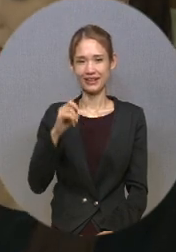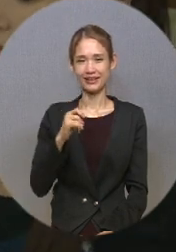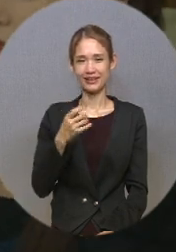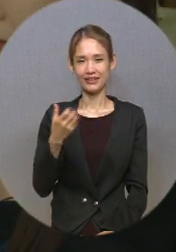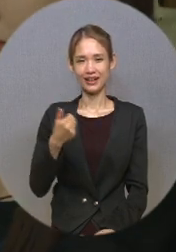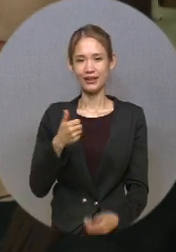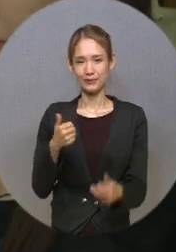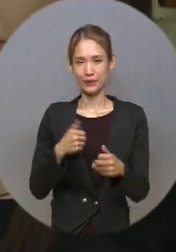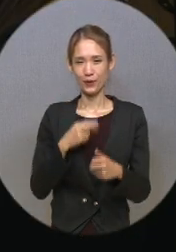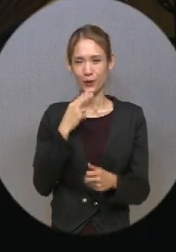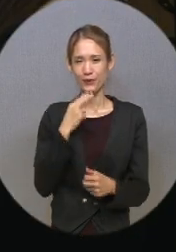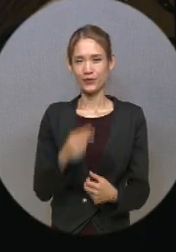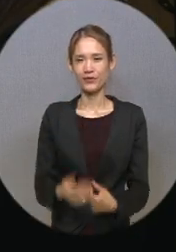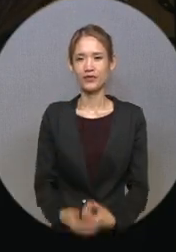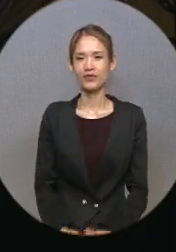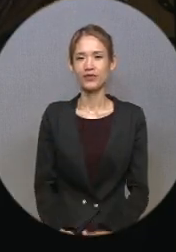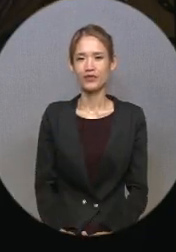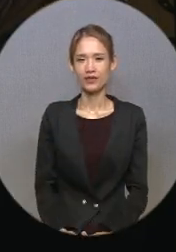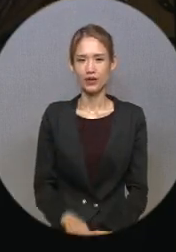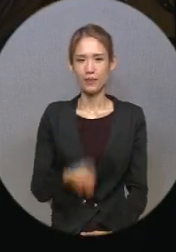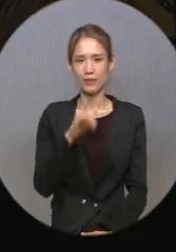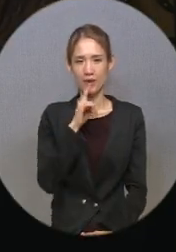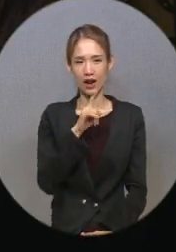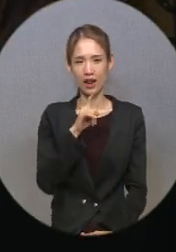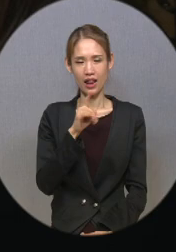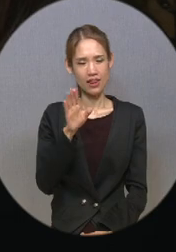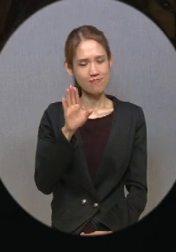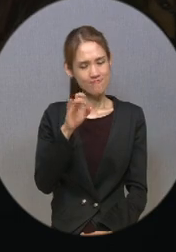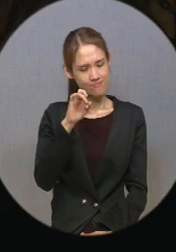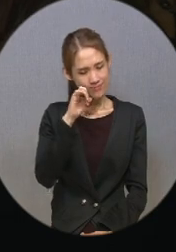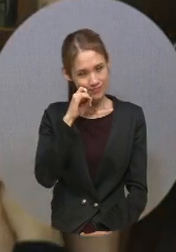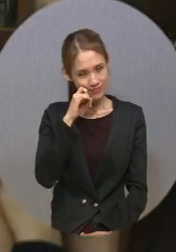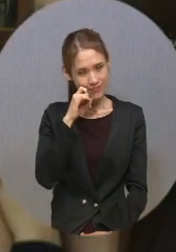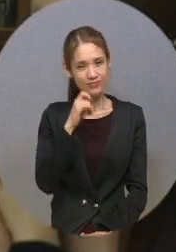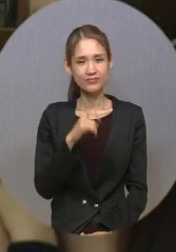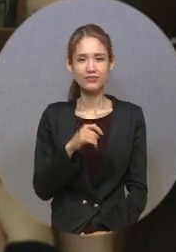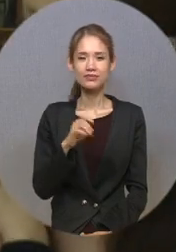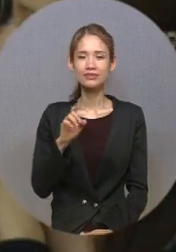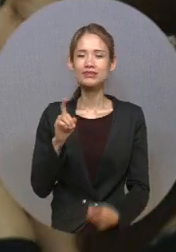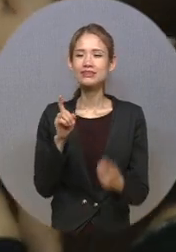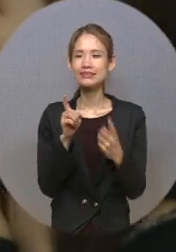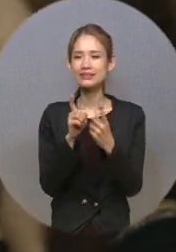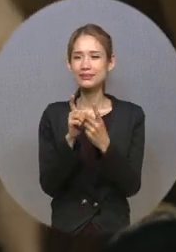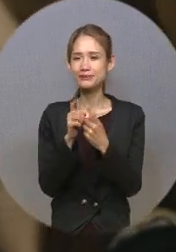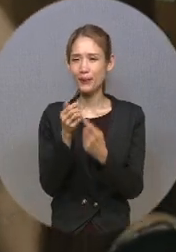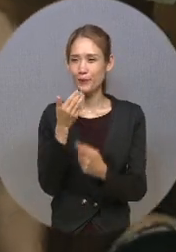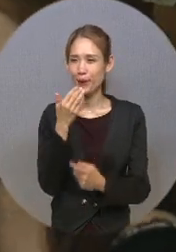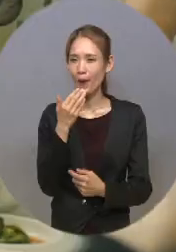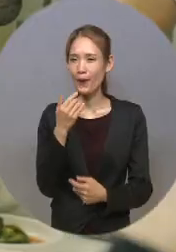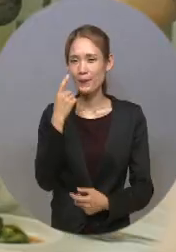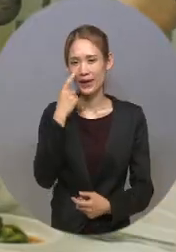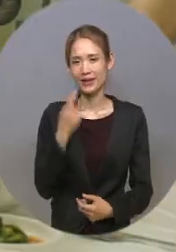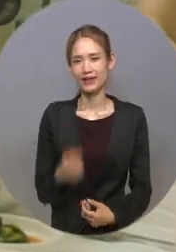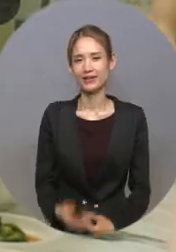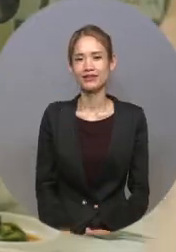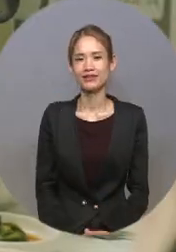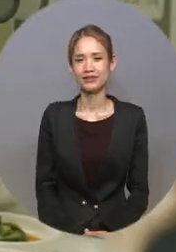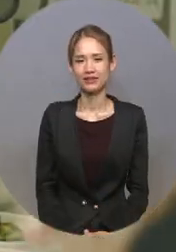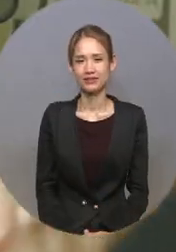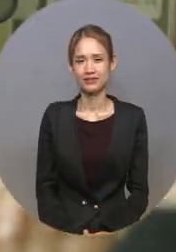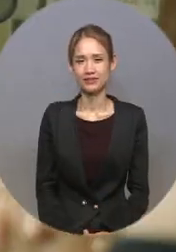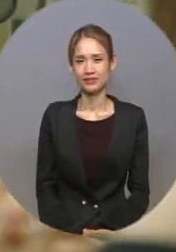올 때가. 그러니까요. 예. 말로 해서는 알아듣지를 못해요. 예. 이 객지 사람들이. 먹어야 돼. 먹어야 돼. 자, 추리 씨.